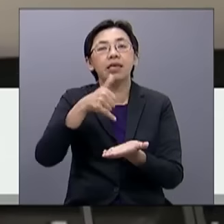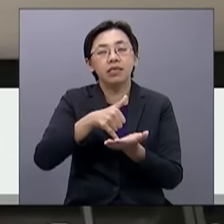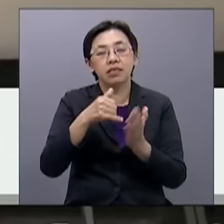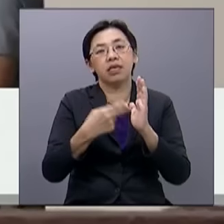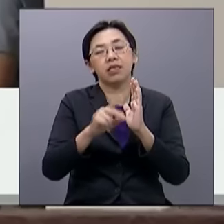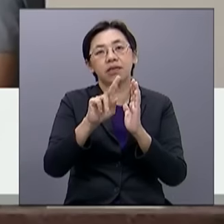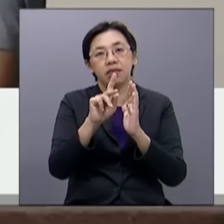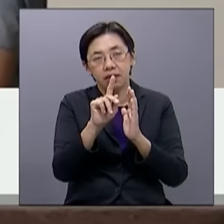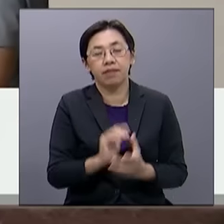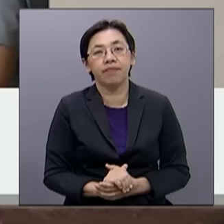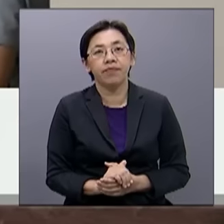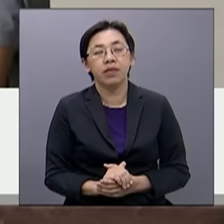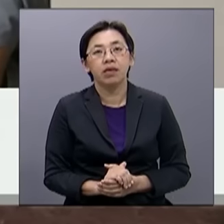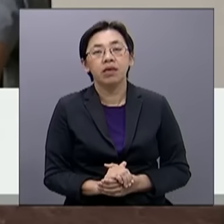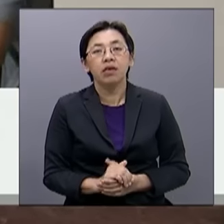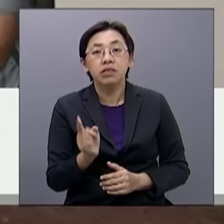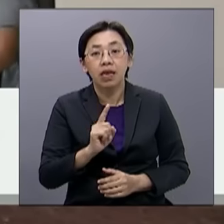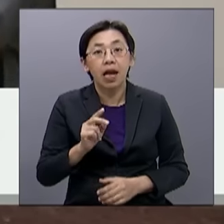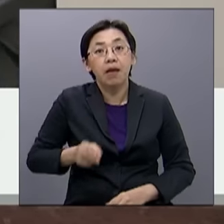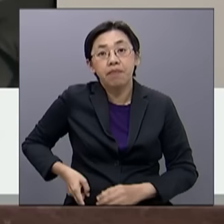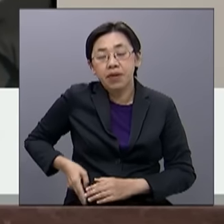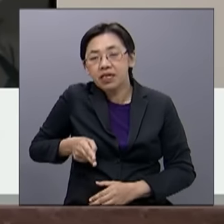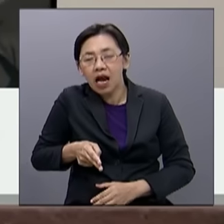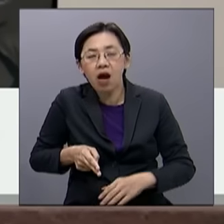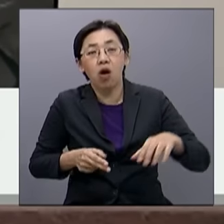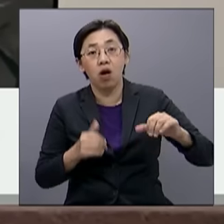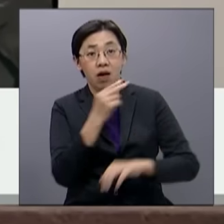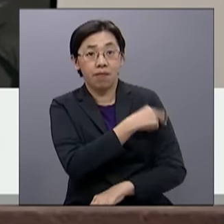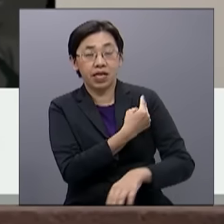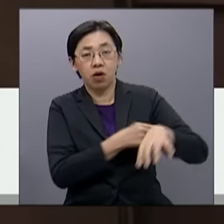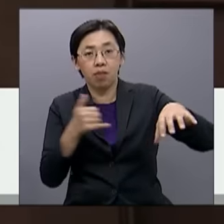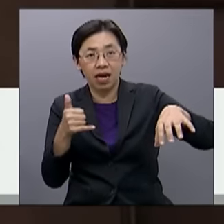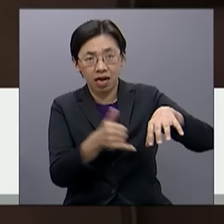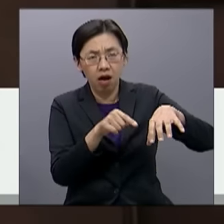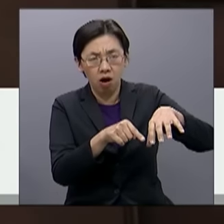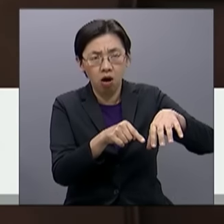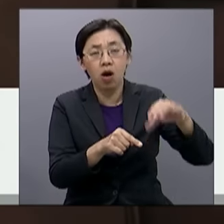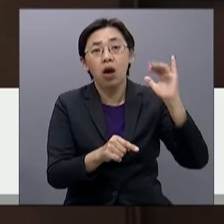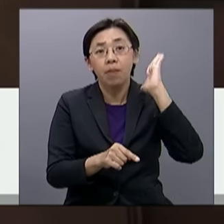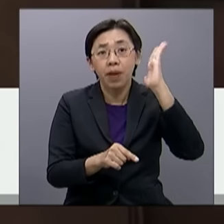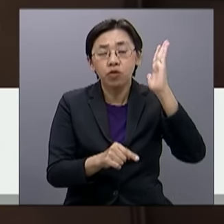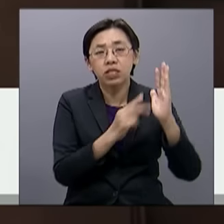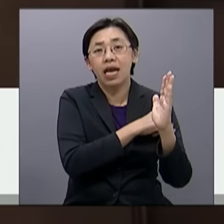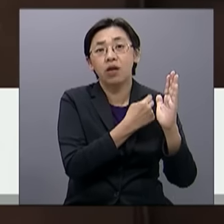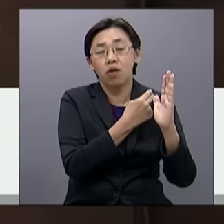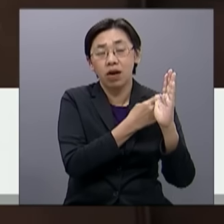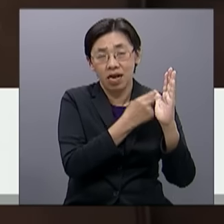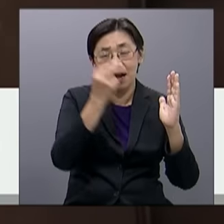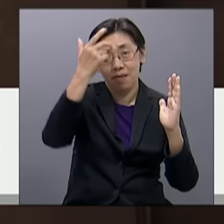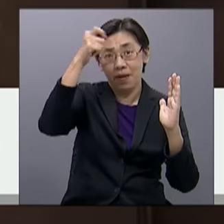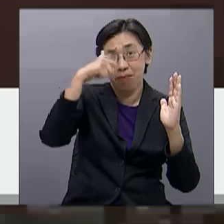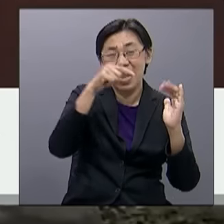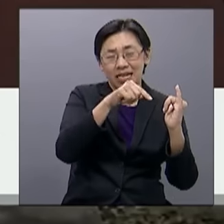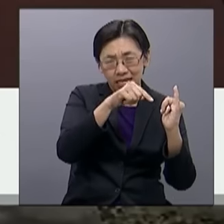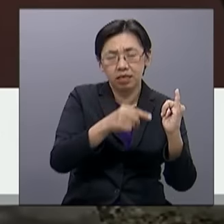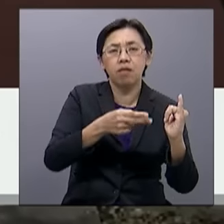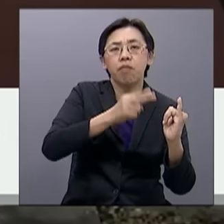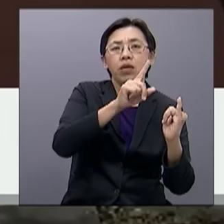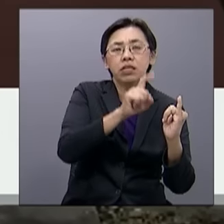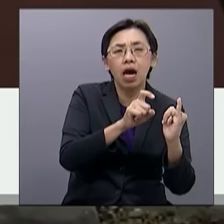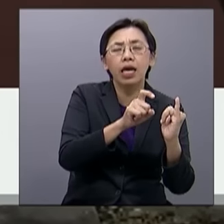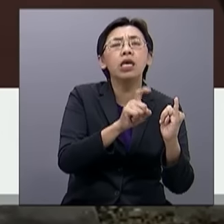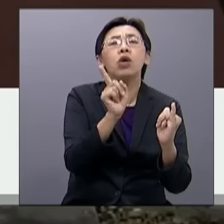ก่อเหตุโดยใช้อาวุธปืนบุกยิงนายจอชออ่องซึ่งเป็นชาวเมียนมาเสียชีวิตในโรงพยาบาลจังหวัดขอน